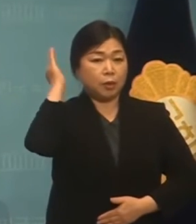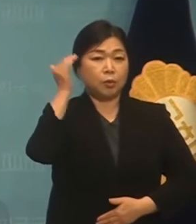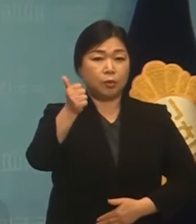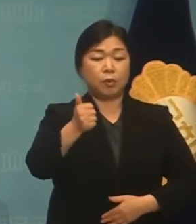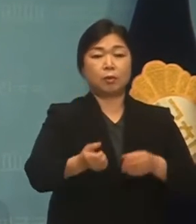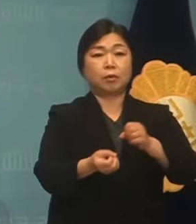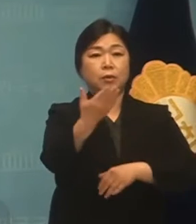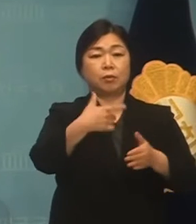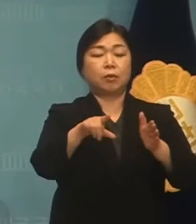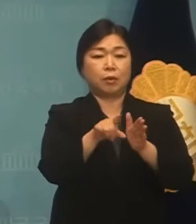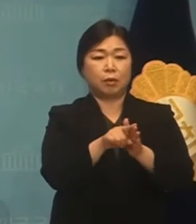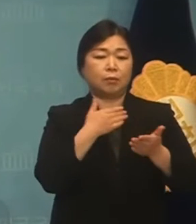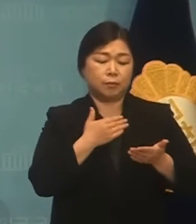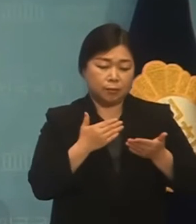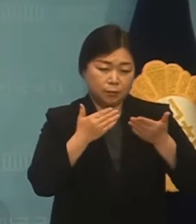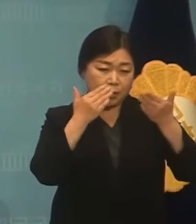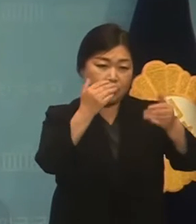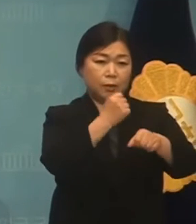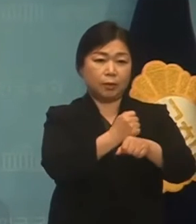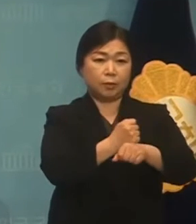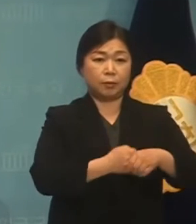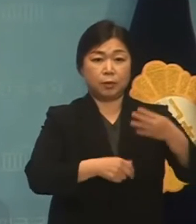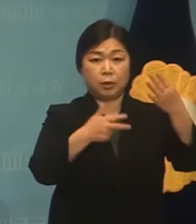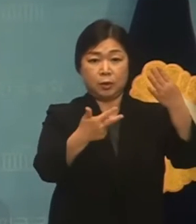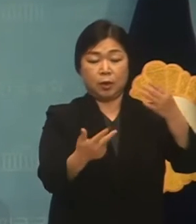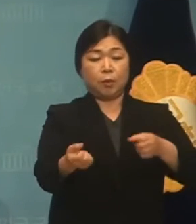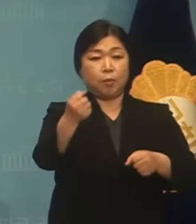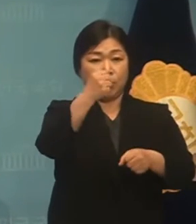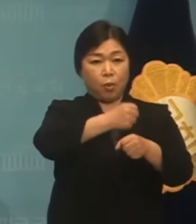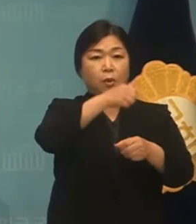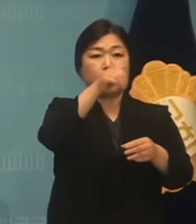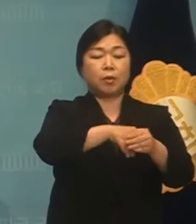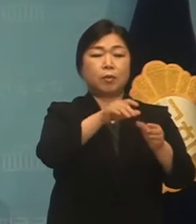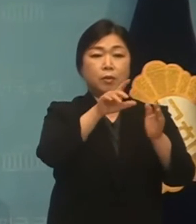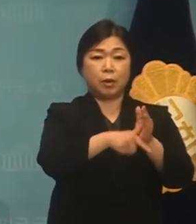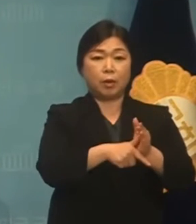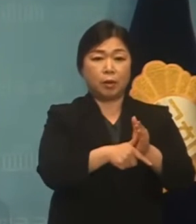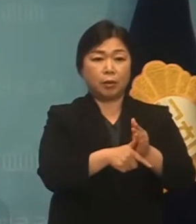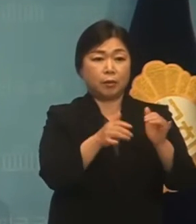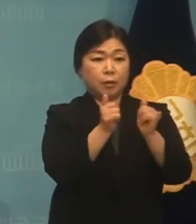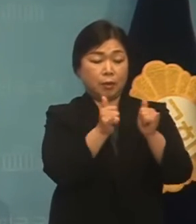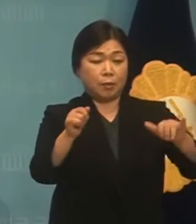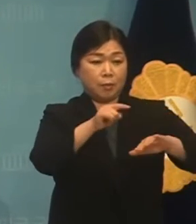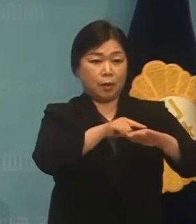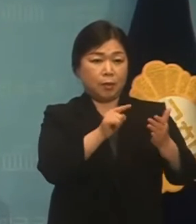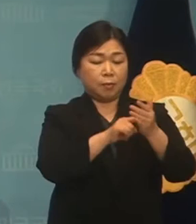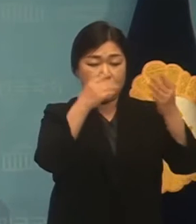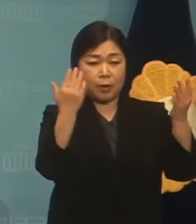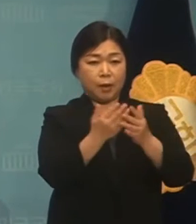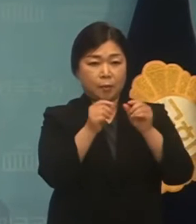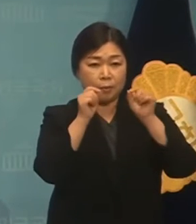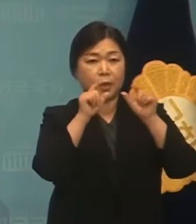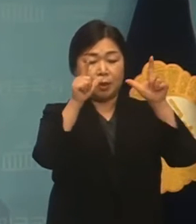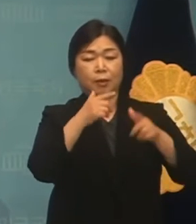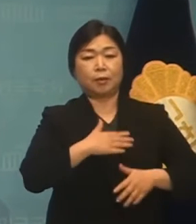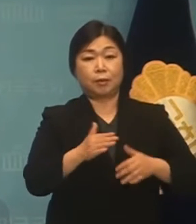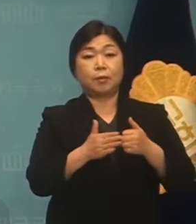바치겠습니다. 4.7 재보궐선거에서 나타난 민심을 무겁게 받들겠습니다.